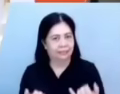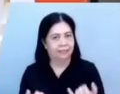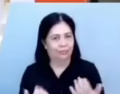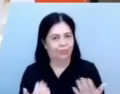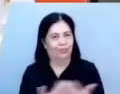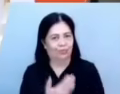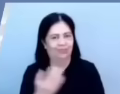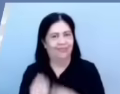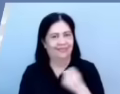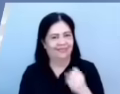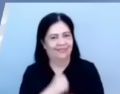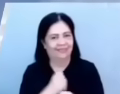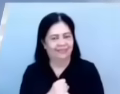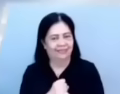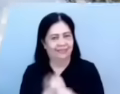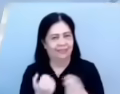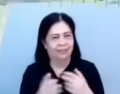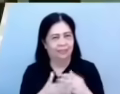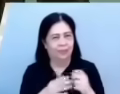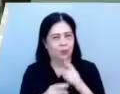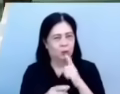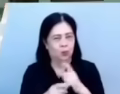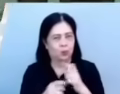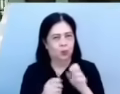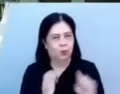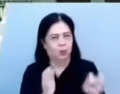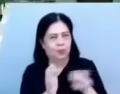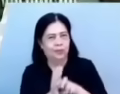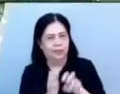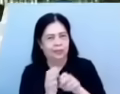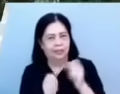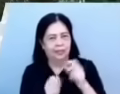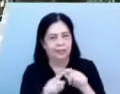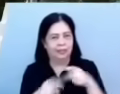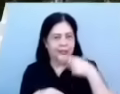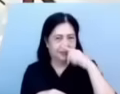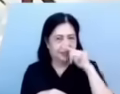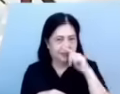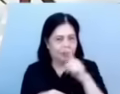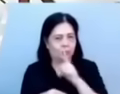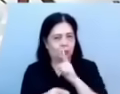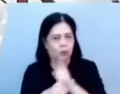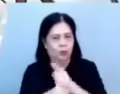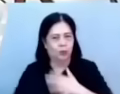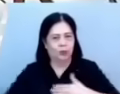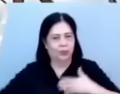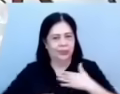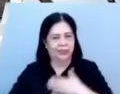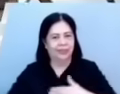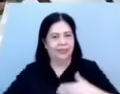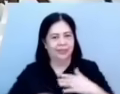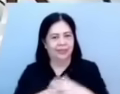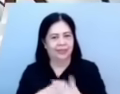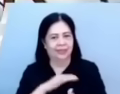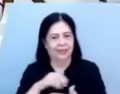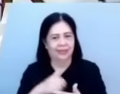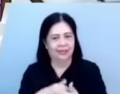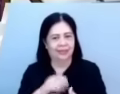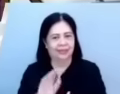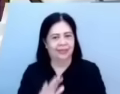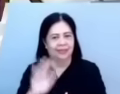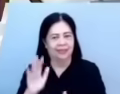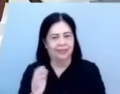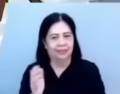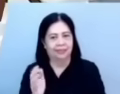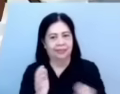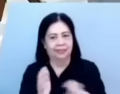taon. Mapa-extreme rides man yan, Tina, o mapa-kiddie rides, talaga namang enjoy ang lahat sa kanilang pagsakay. Ito